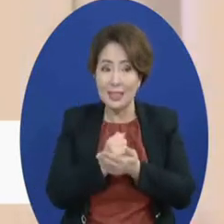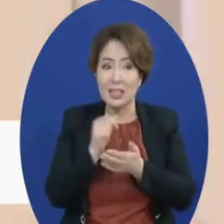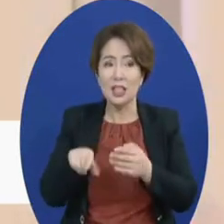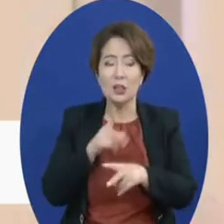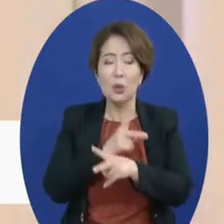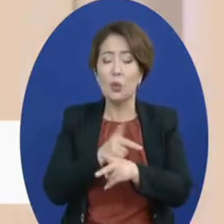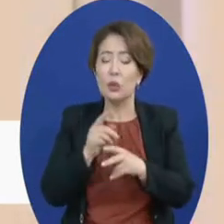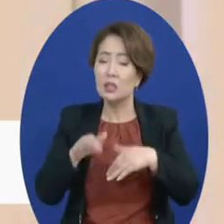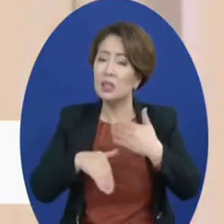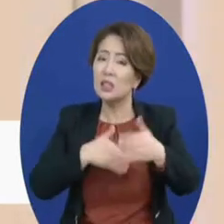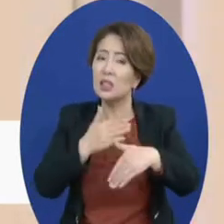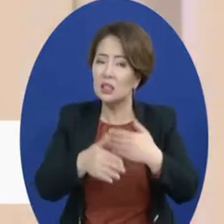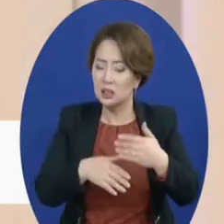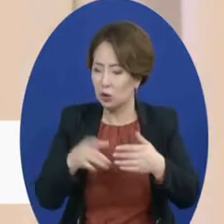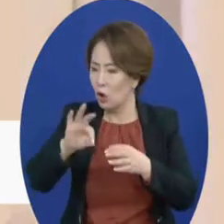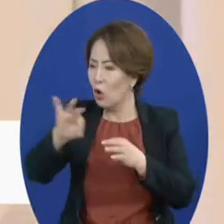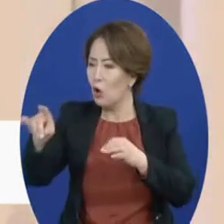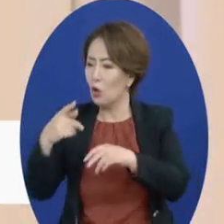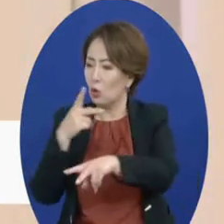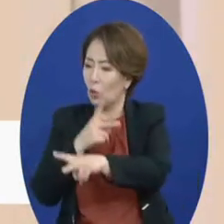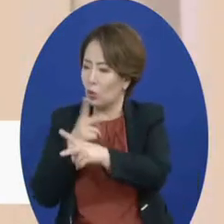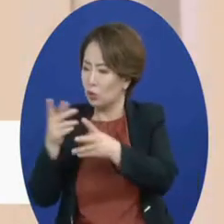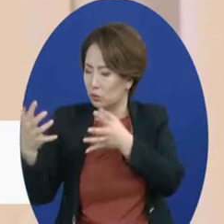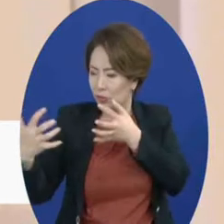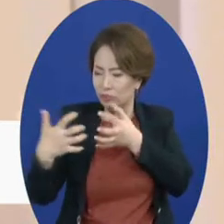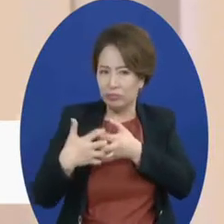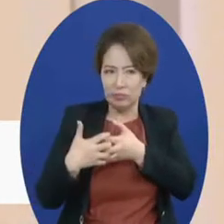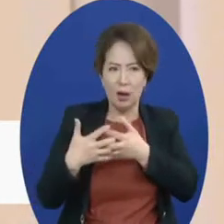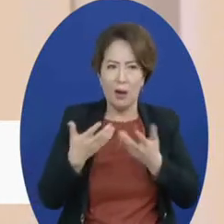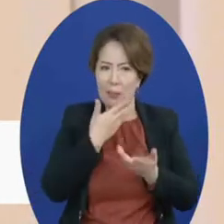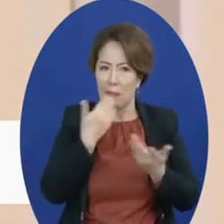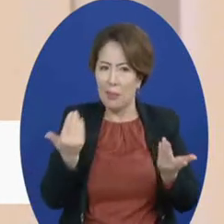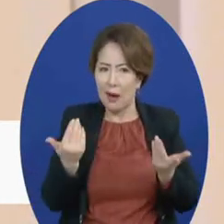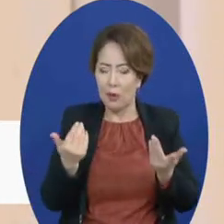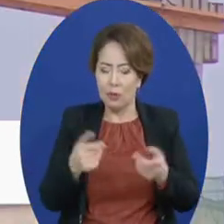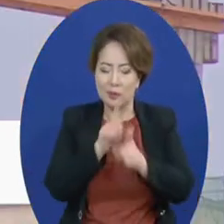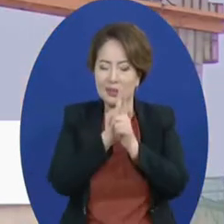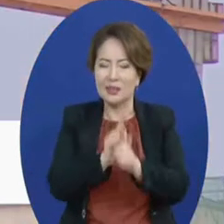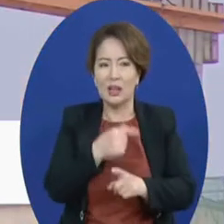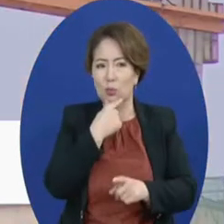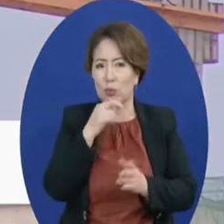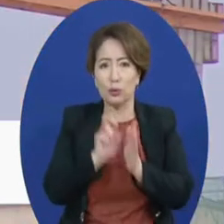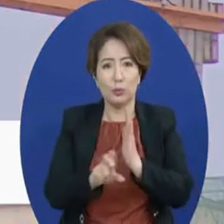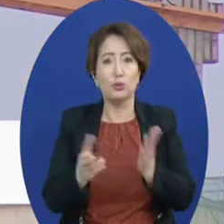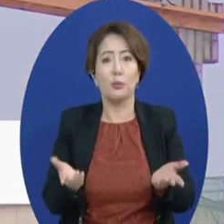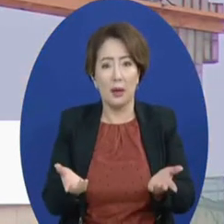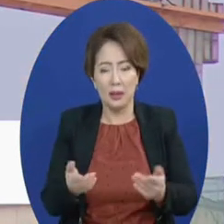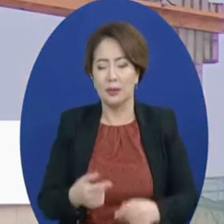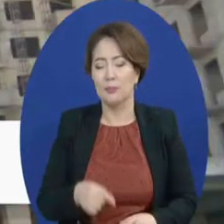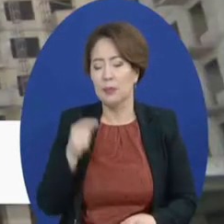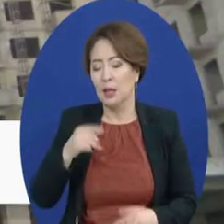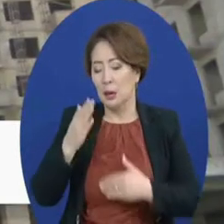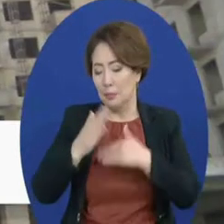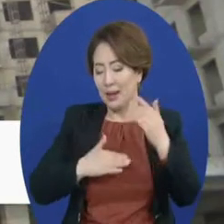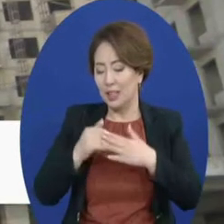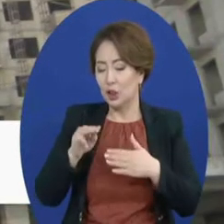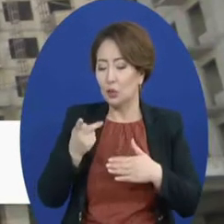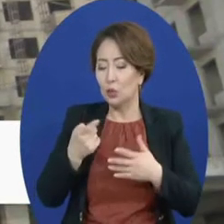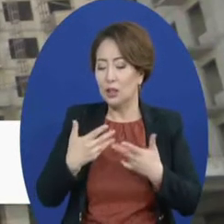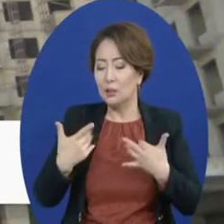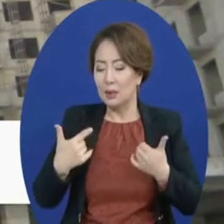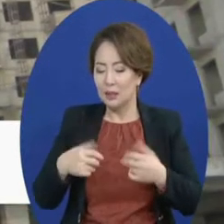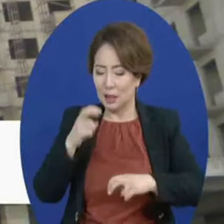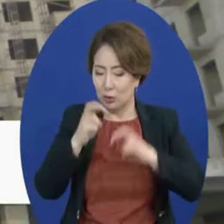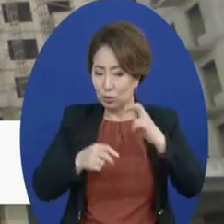өнөөдөр бусад дагалттай хуулиудтайгаа уялдаахан улмаас ерөөсөөр хэрэгжихгүй байгаа. Барилгын түүхийдээ үндэсний